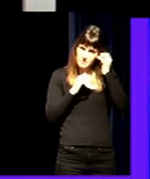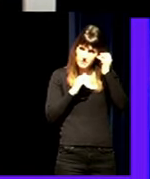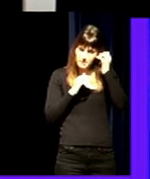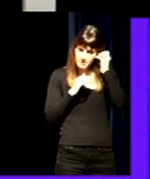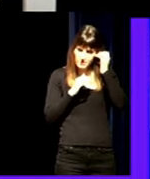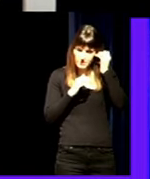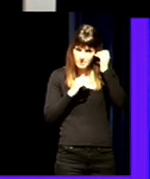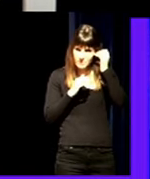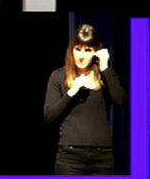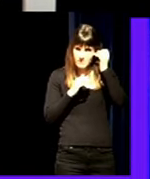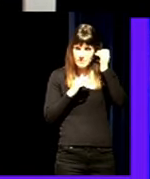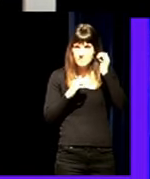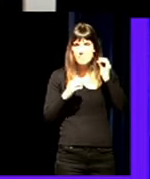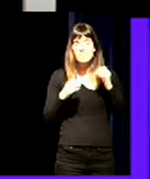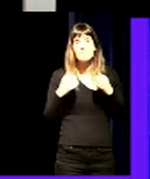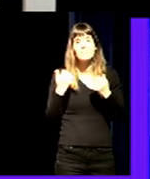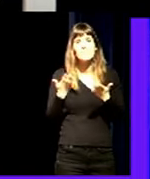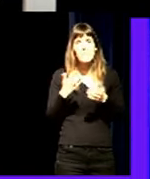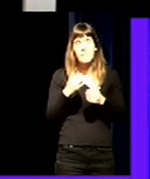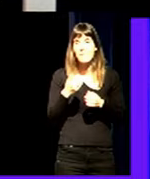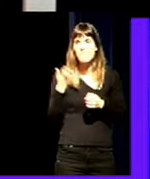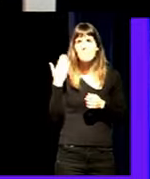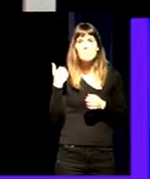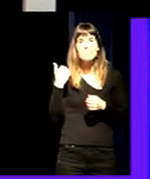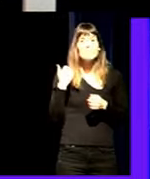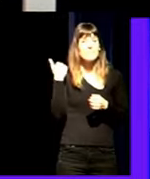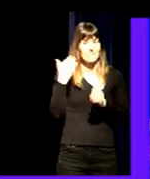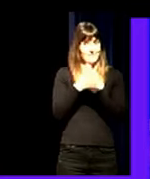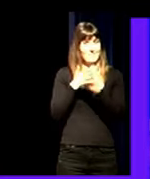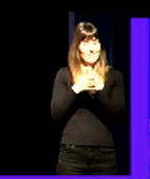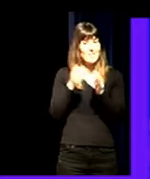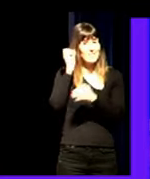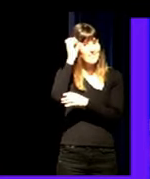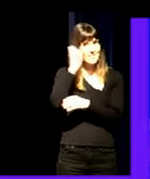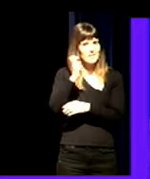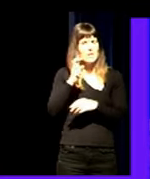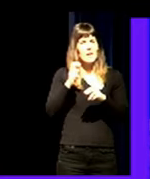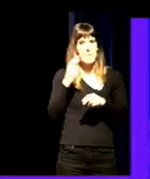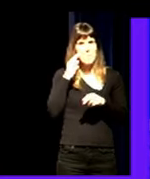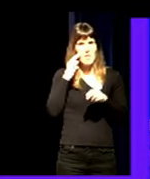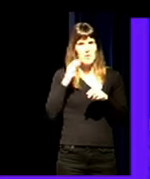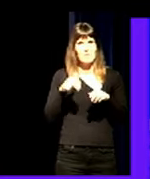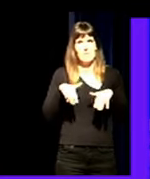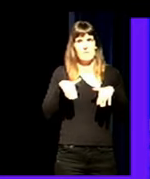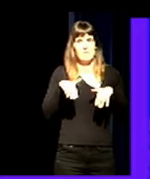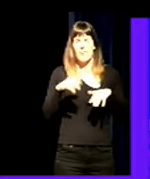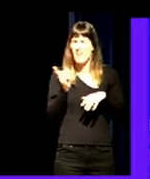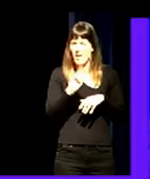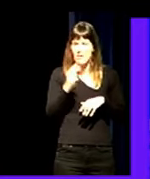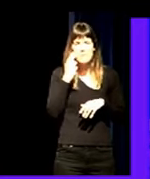emien desteniko izaten zan, ez da? Eusko aipatu egin duen, emien desteniko, emien desteniko. Ez izan, benetan, a ber, beldurra, legitimoa